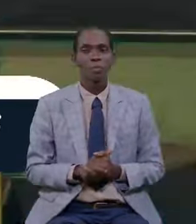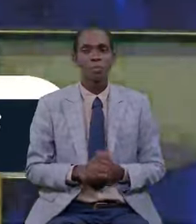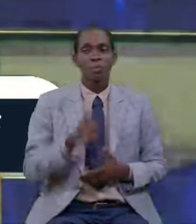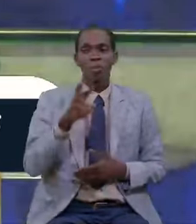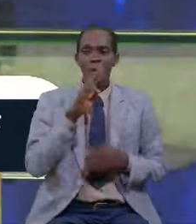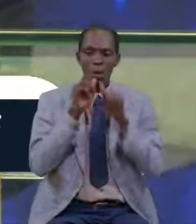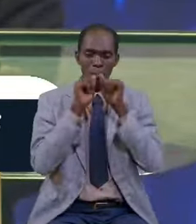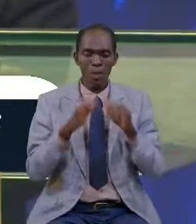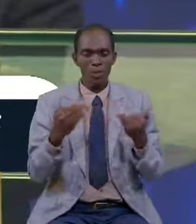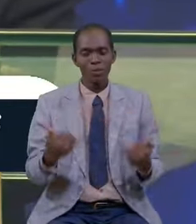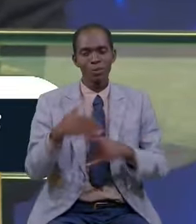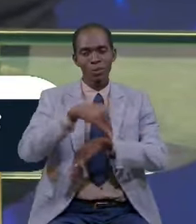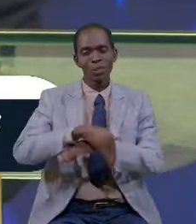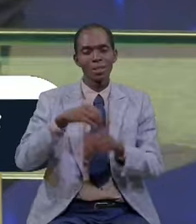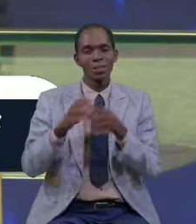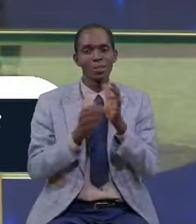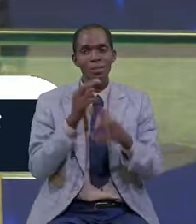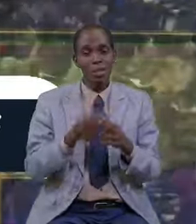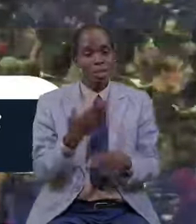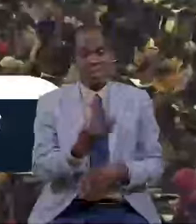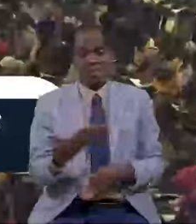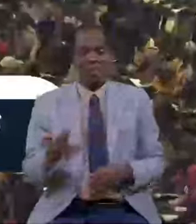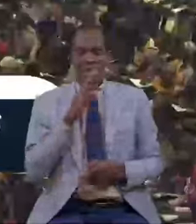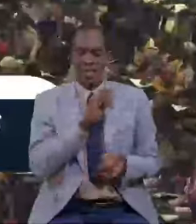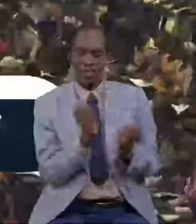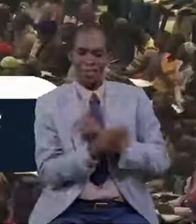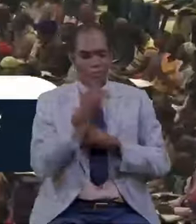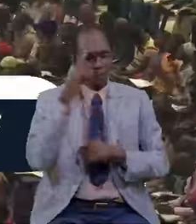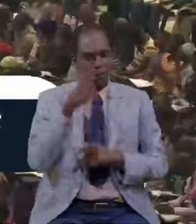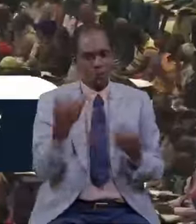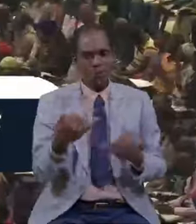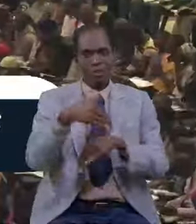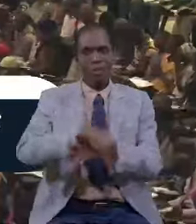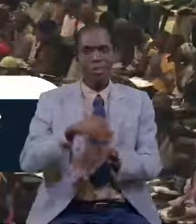ce soir, les choses sont changées dans votre vie ce soir.